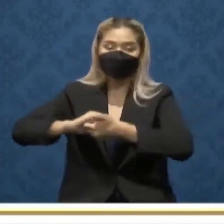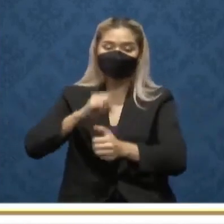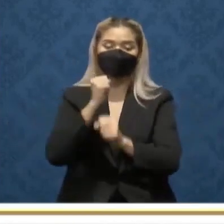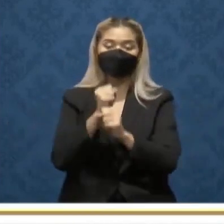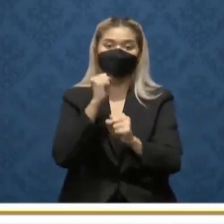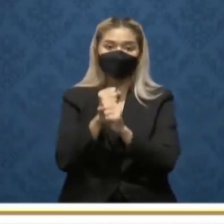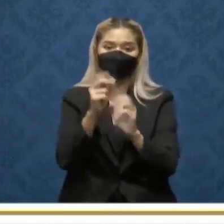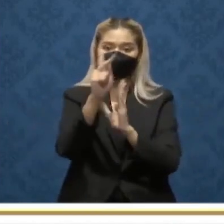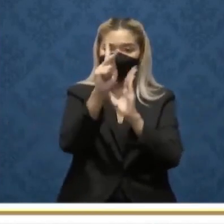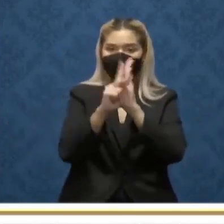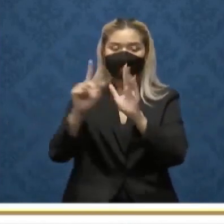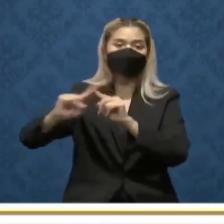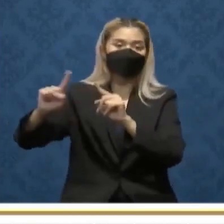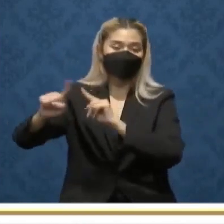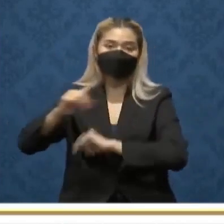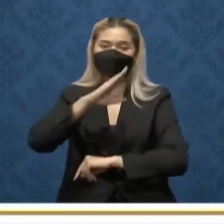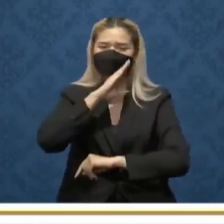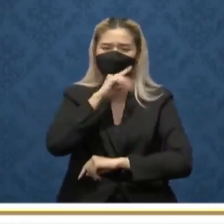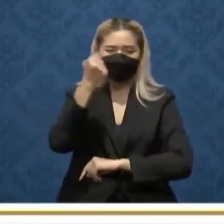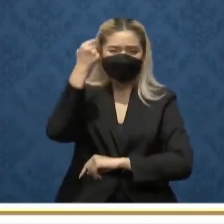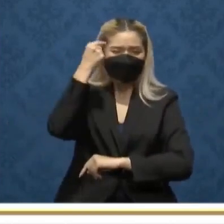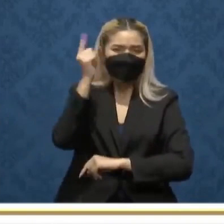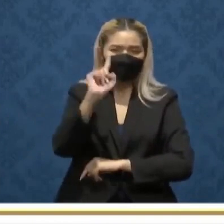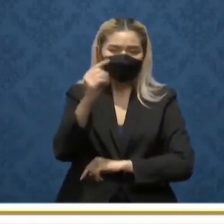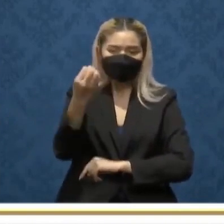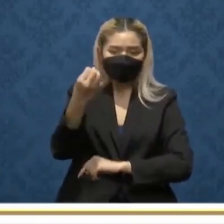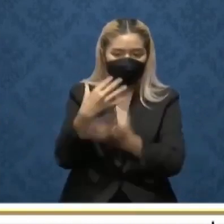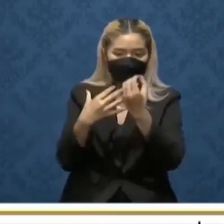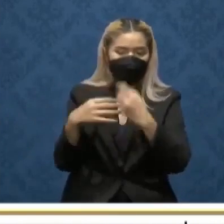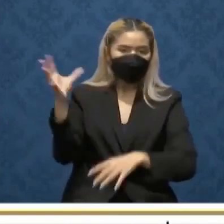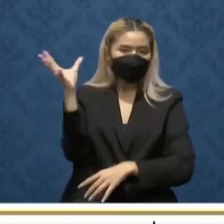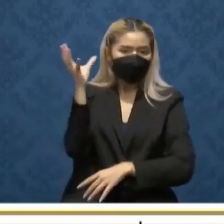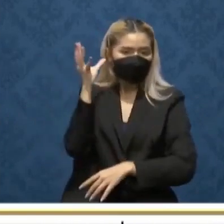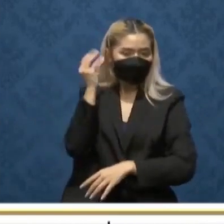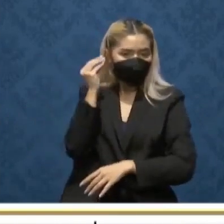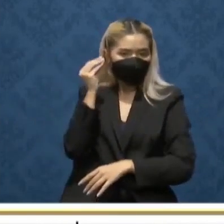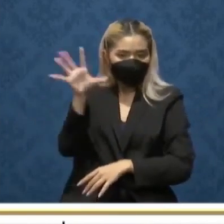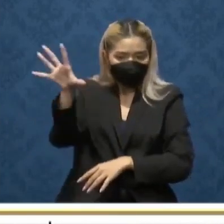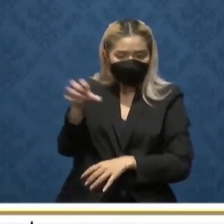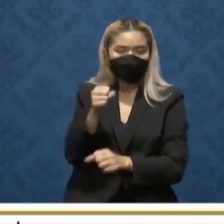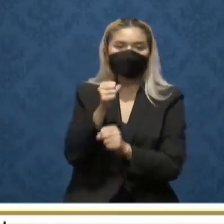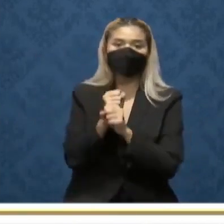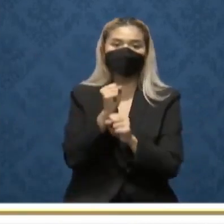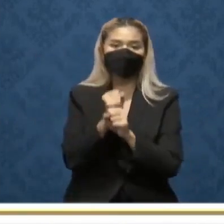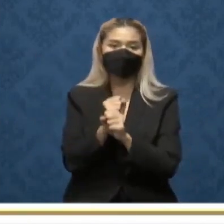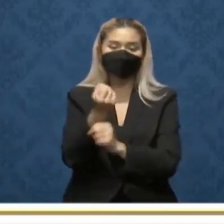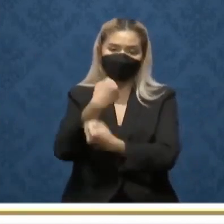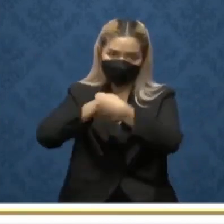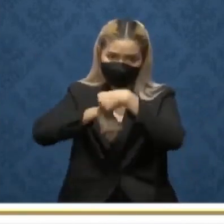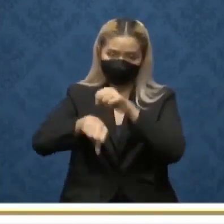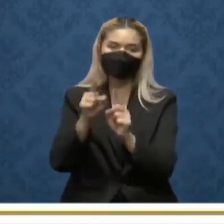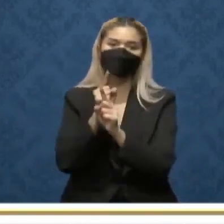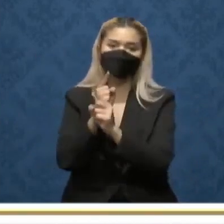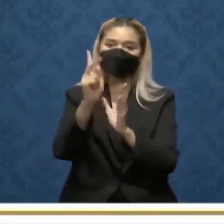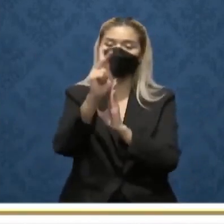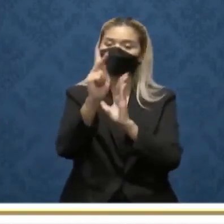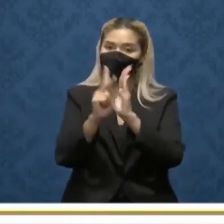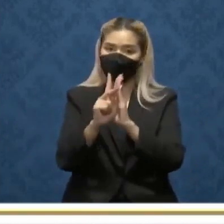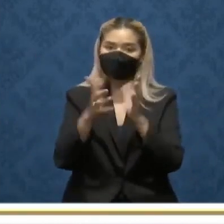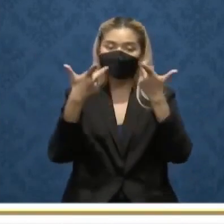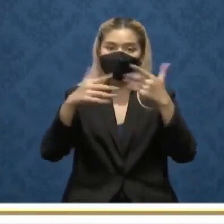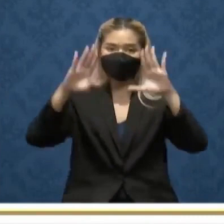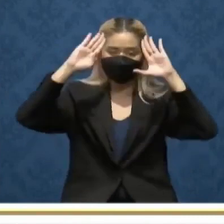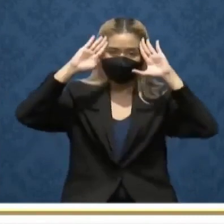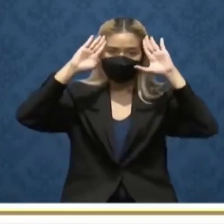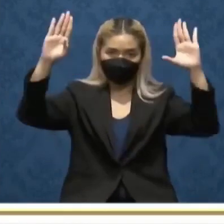างๆนั้นความคิดเห็นของพวกเขาถูกสะท้อนเข้ามาที่สภาผู้แทนราษฎรอย่างเต็มที่ประสบการณ์4ปีของผม